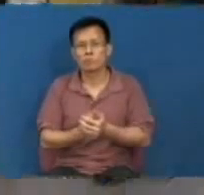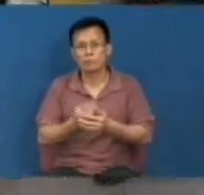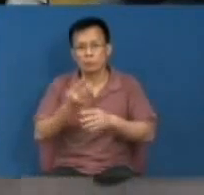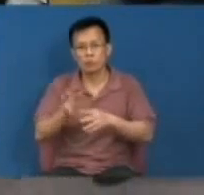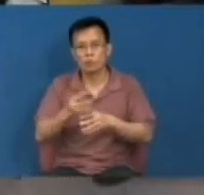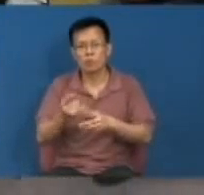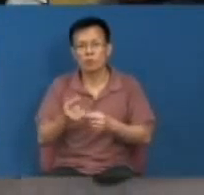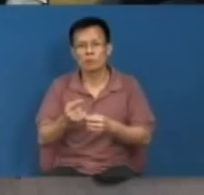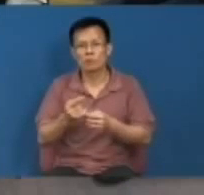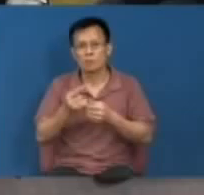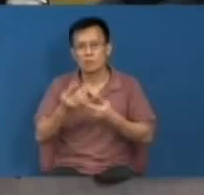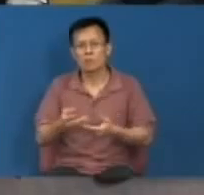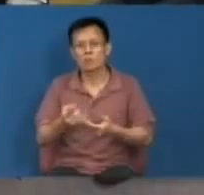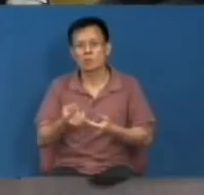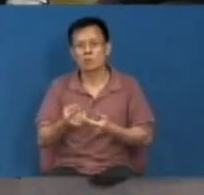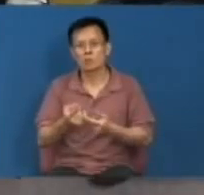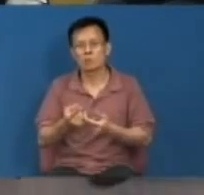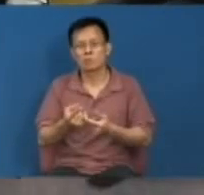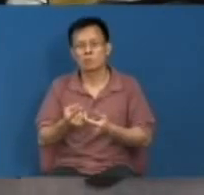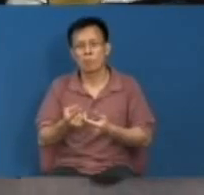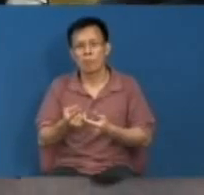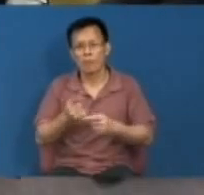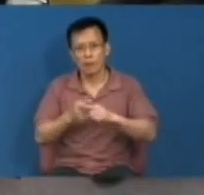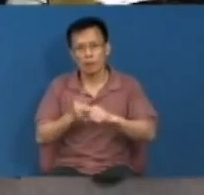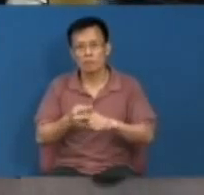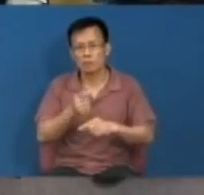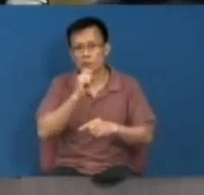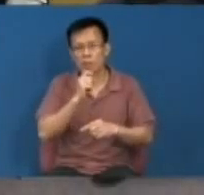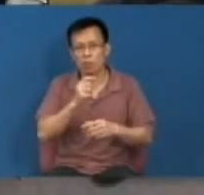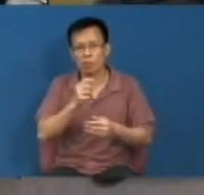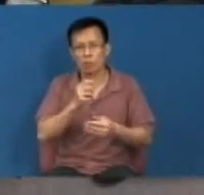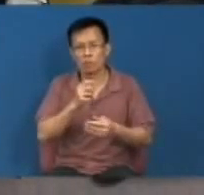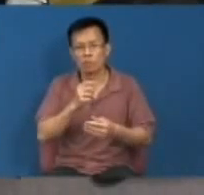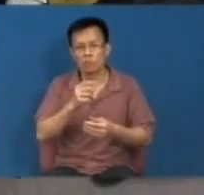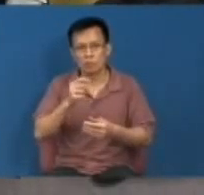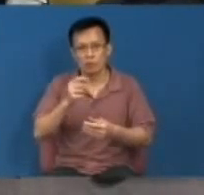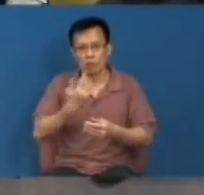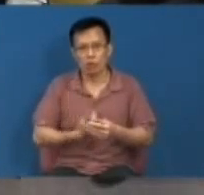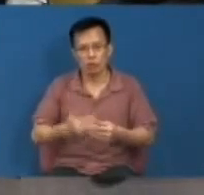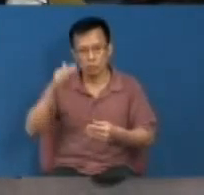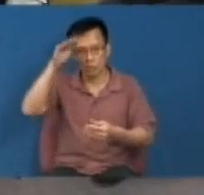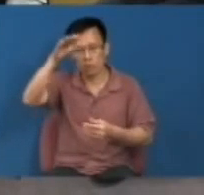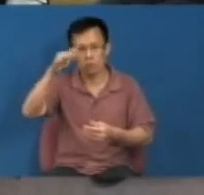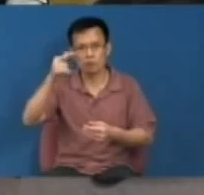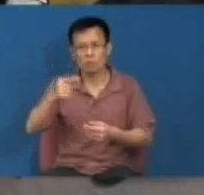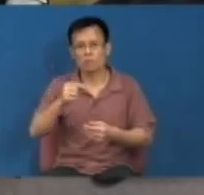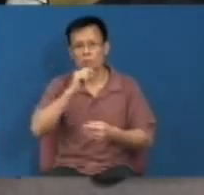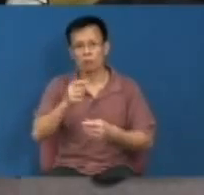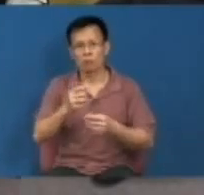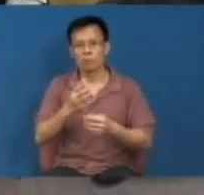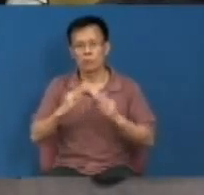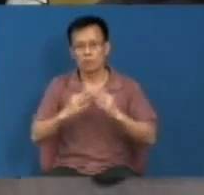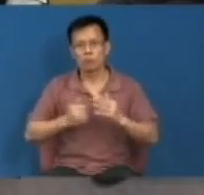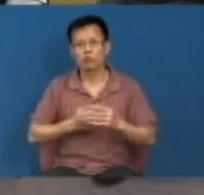家咪就係佢哋話，我真係暫且咧，當佢真係有個良好意願就話，將來如果有啲業主係真係齊心，